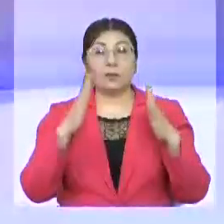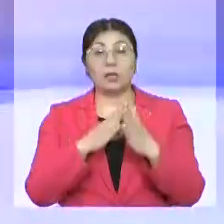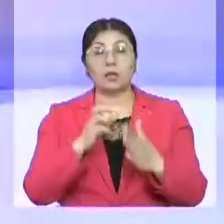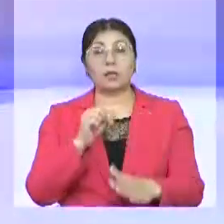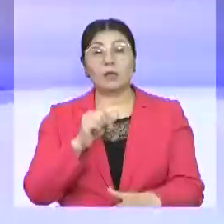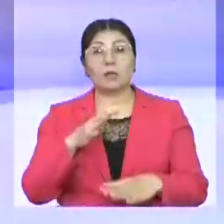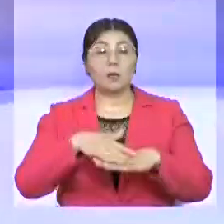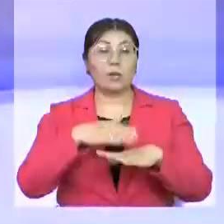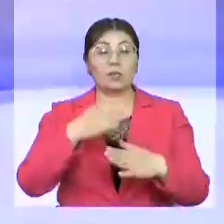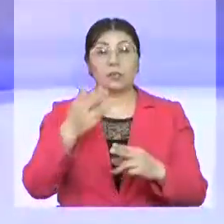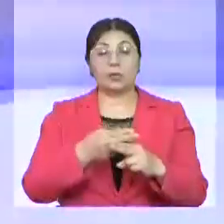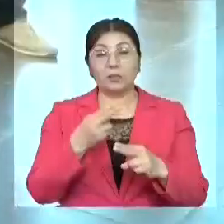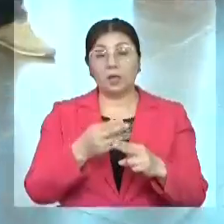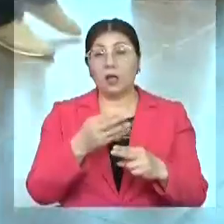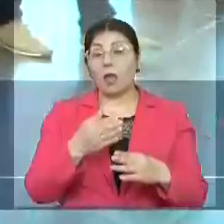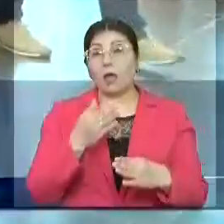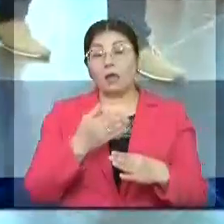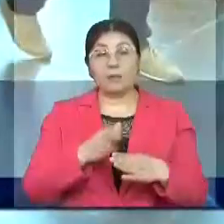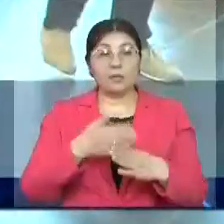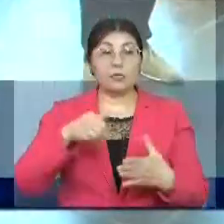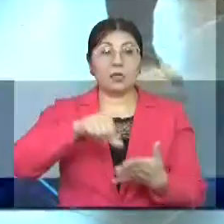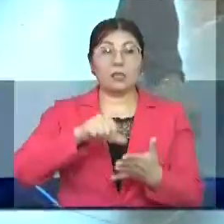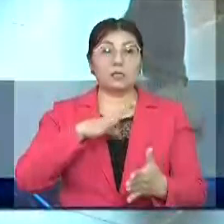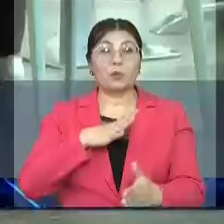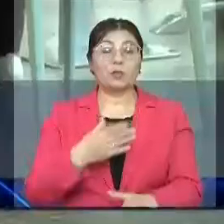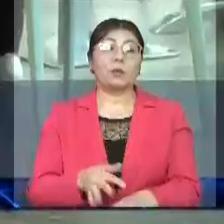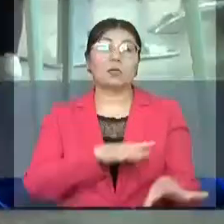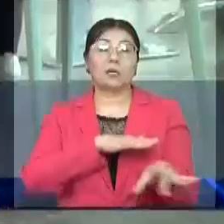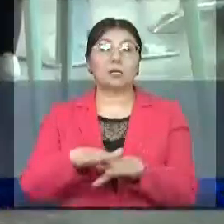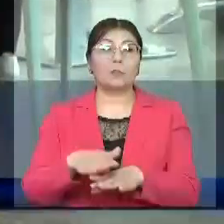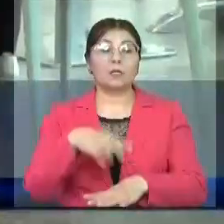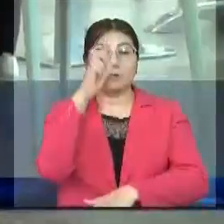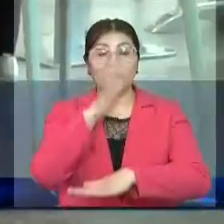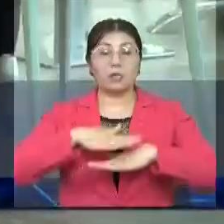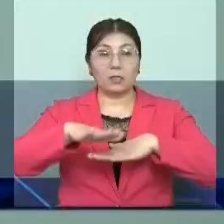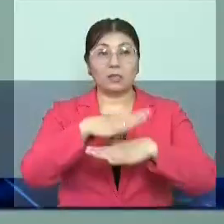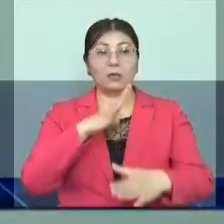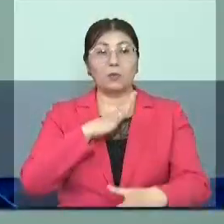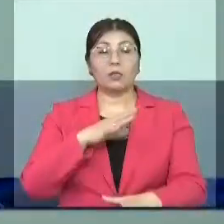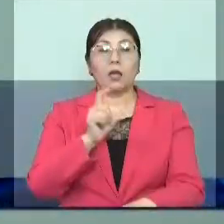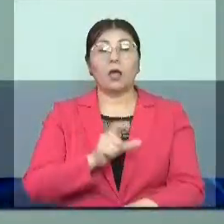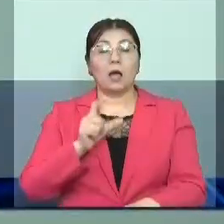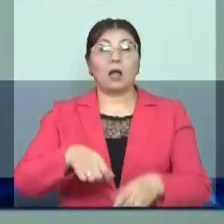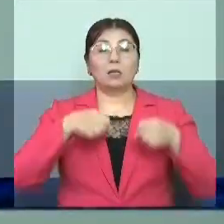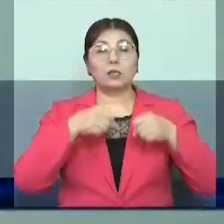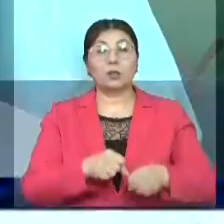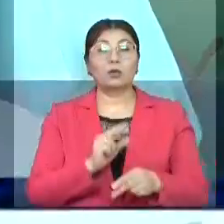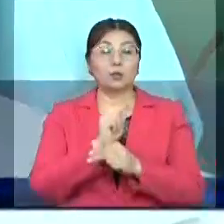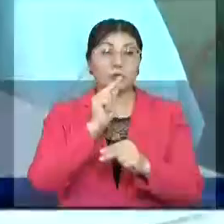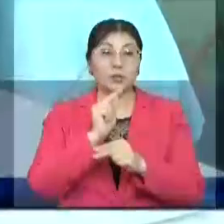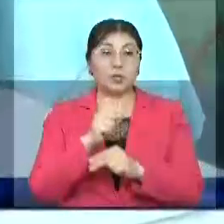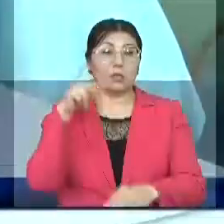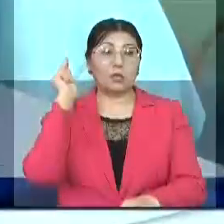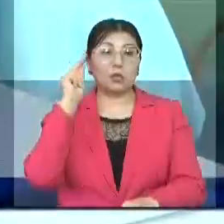банктегі несиеге қатысты болды. Акция бір уақытта бүкіл ел аумағында басталды. Оның мақсаты халықтың құқықтық сауаттылығын арттырып,